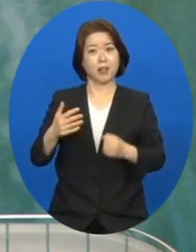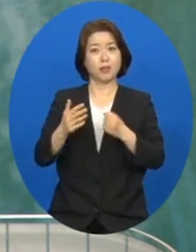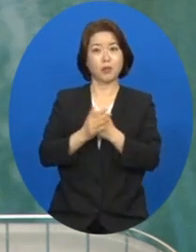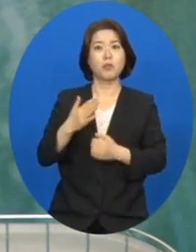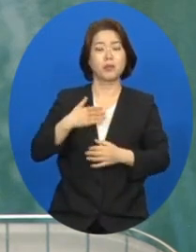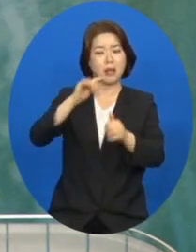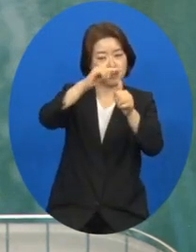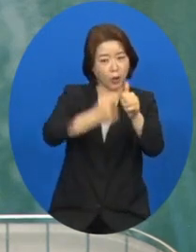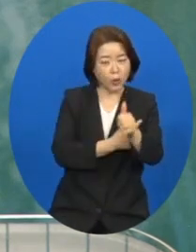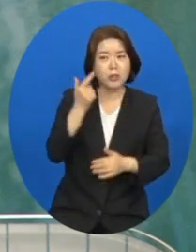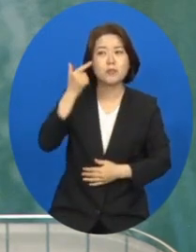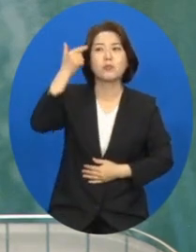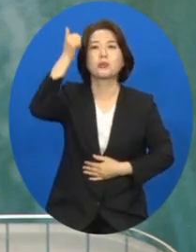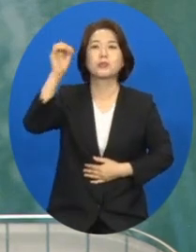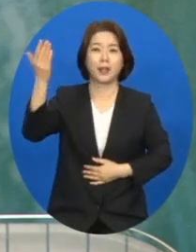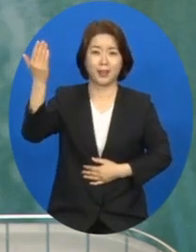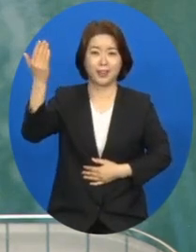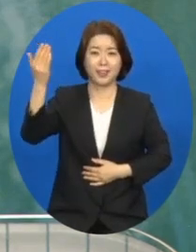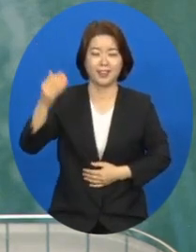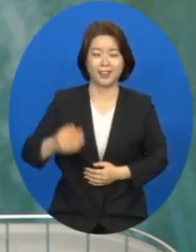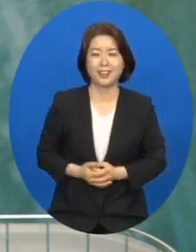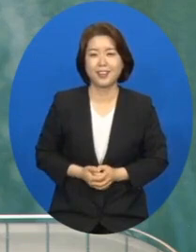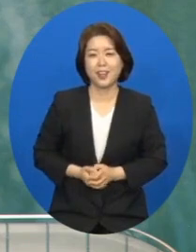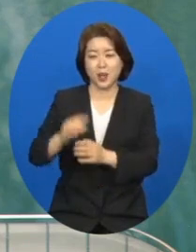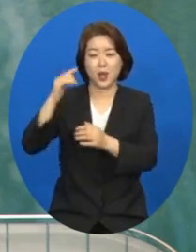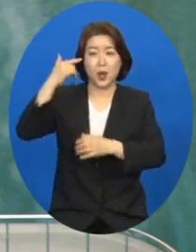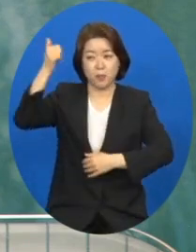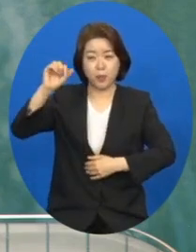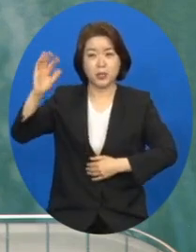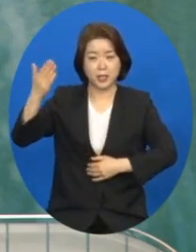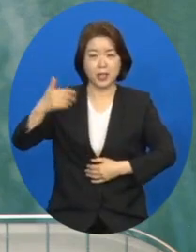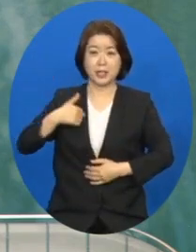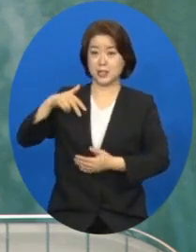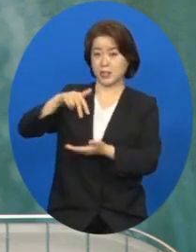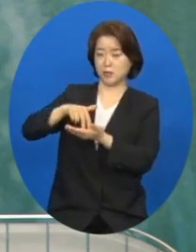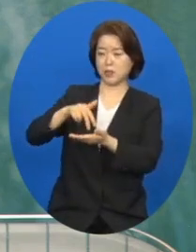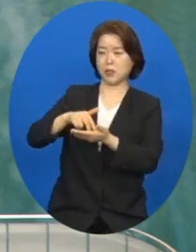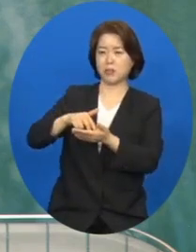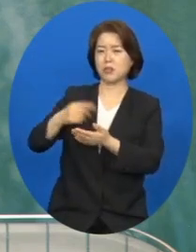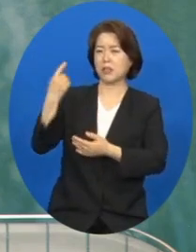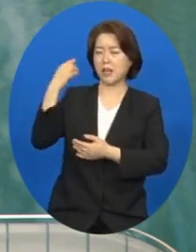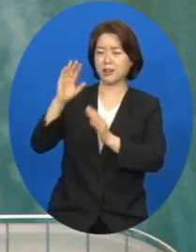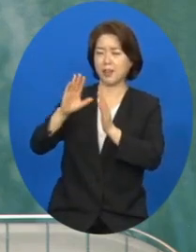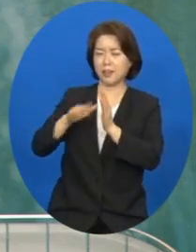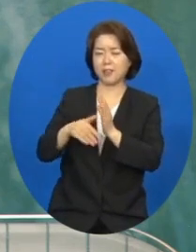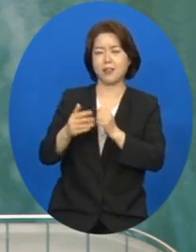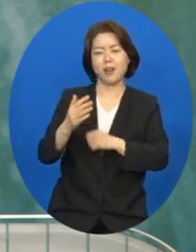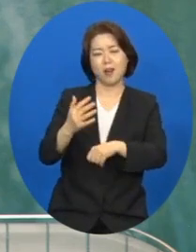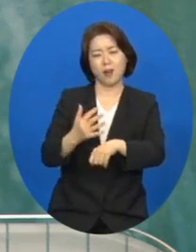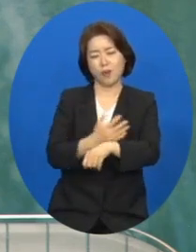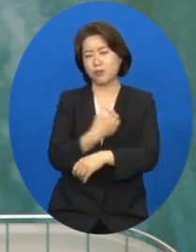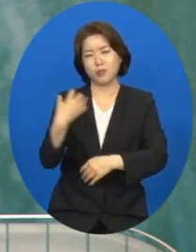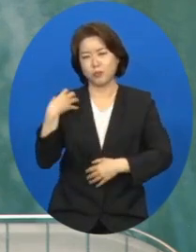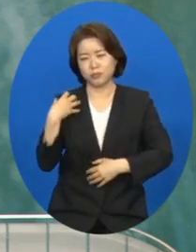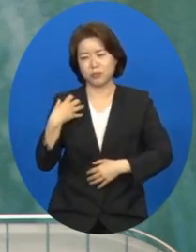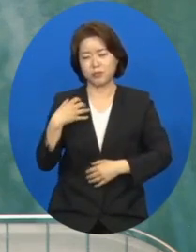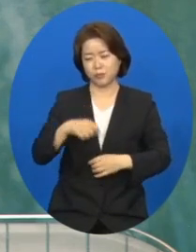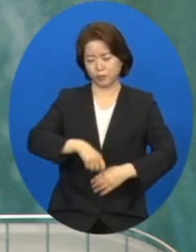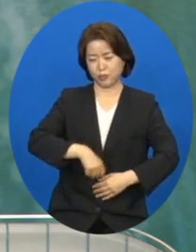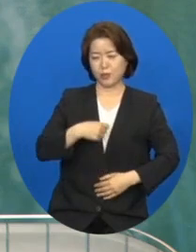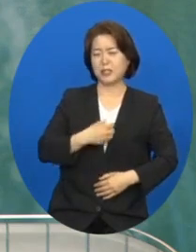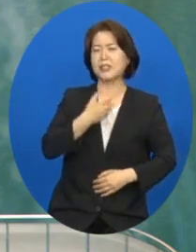겁니다. 목사가 된 것은 저에게 있어서는 대단히 부담스러운 일이었고 솔직히 싫은